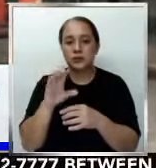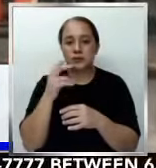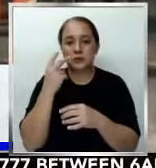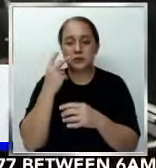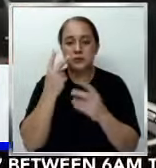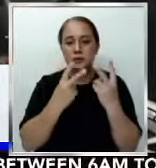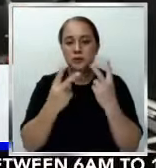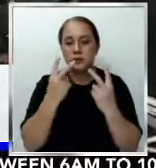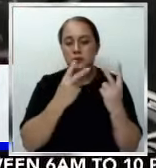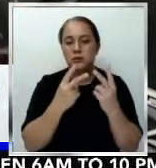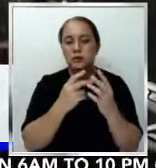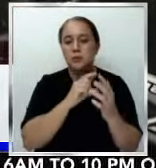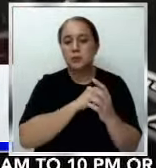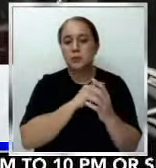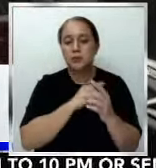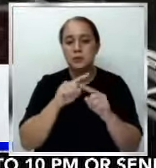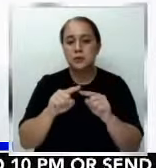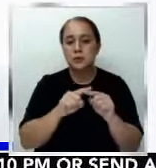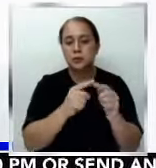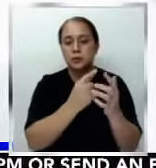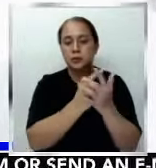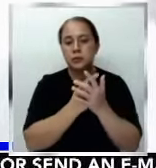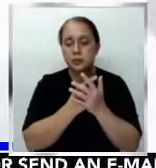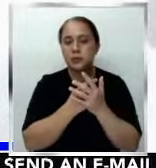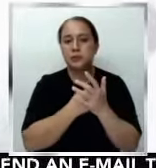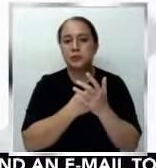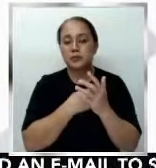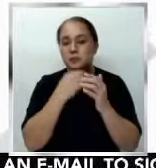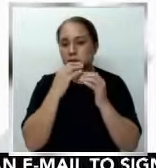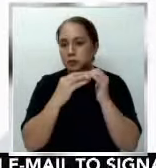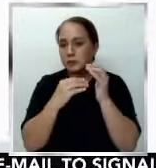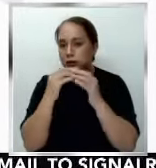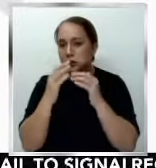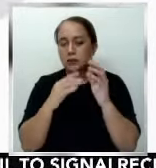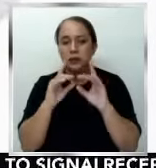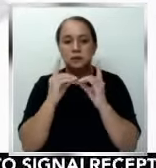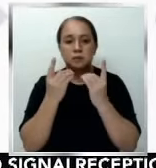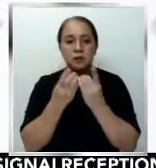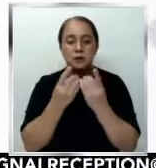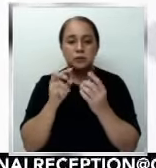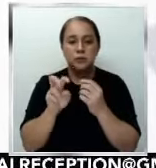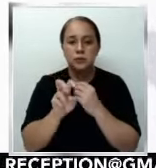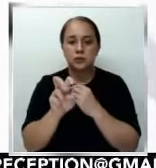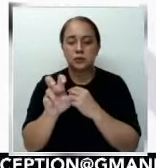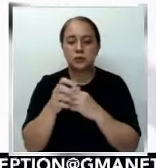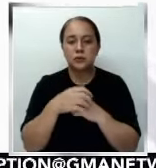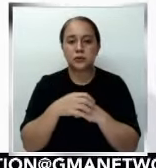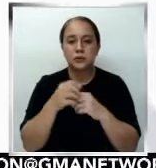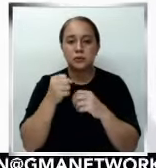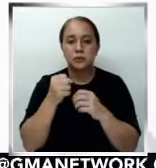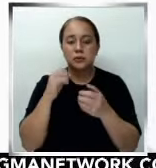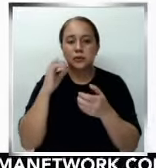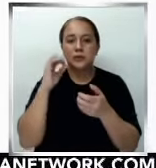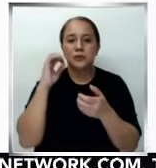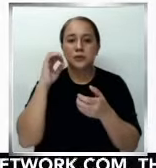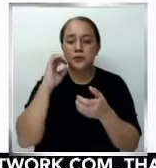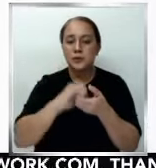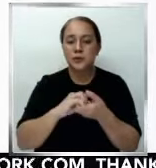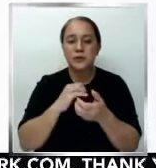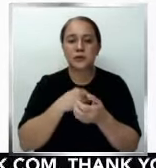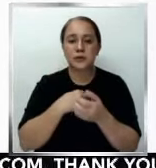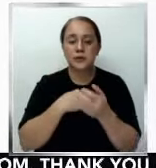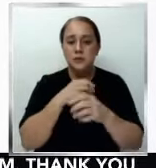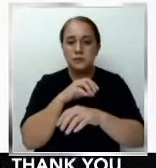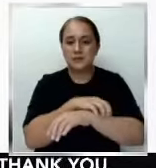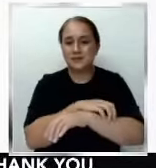pulis ang iba't ibang quarantine facilities. Ang Department of Tourism sinuspende ang accreditation ng Berjaya Makati Hotel at binawi